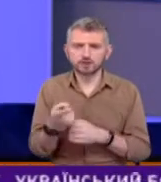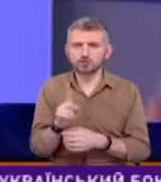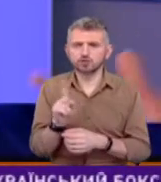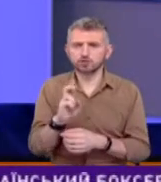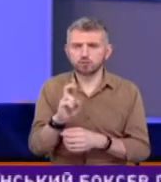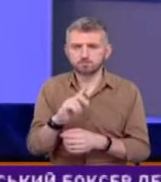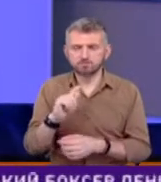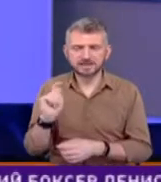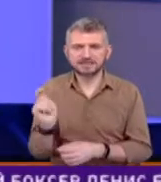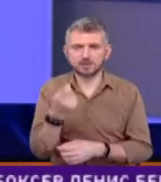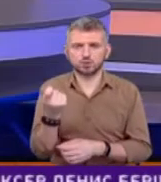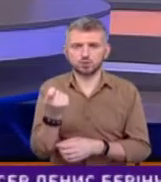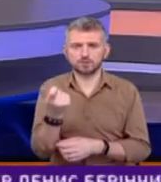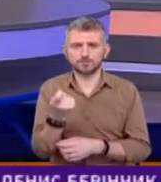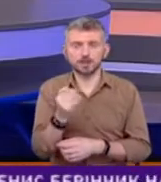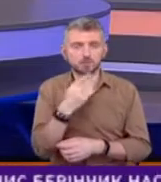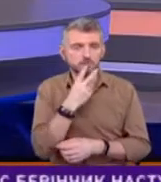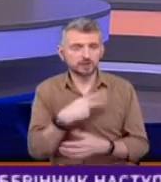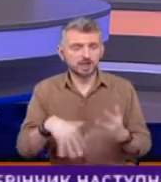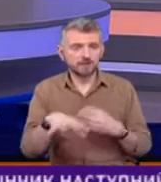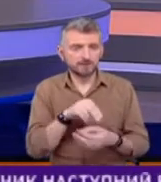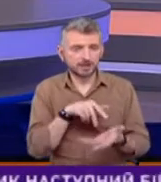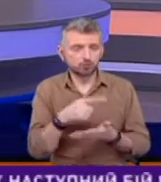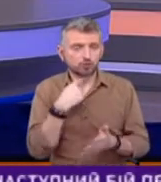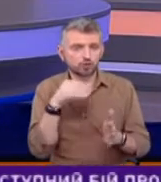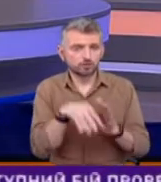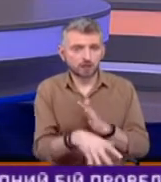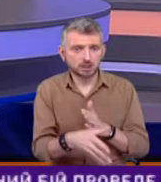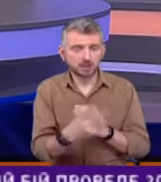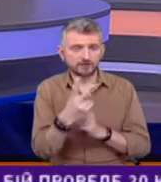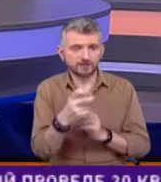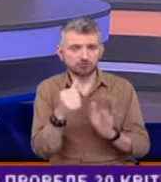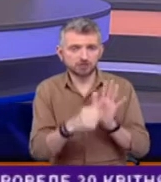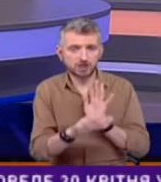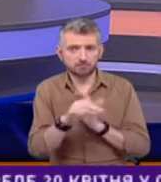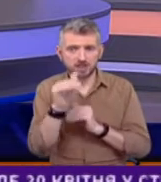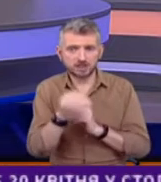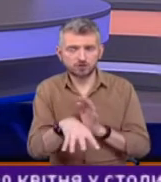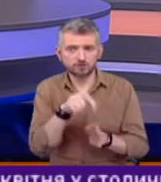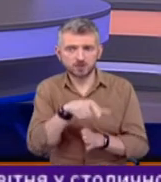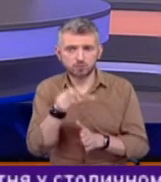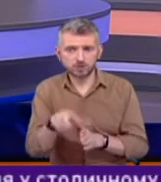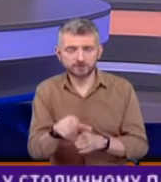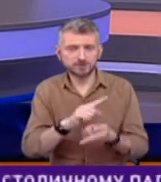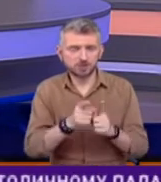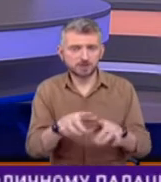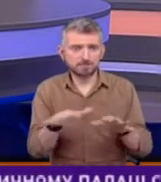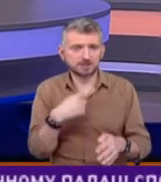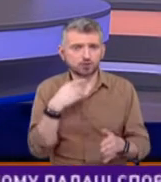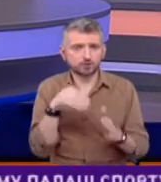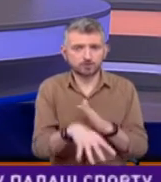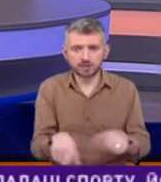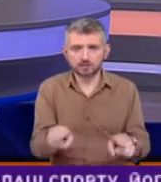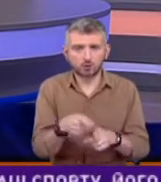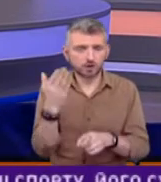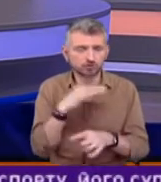щоб підстігнути. Якби. І подивіться, всі йдуть голосувати, 265 тисяч виборців змінили місце голосування,